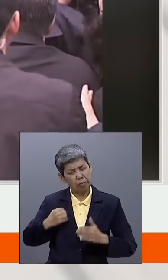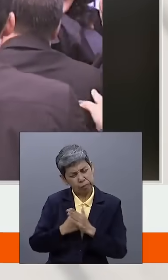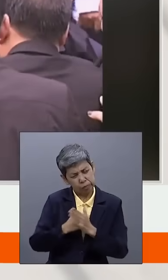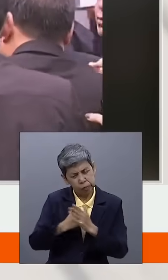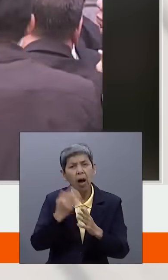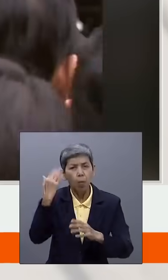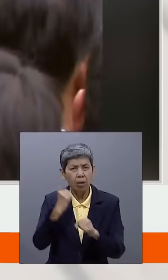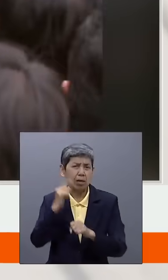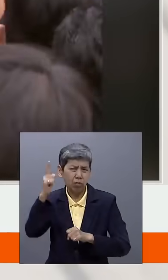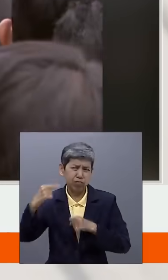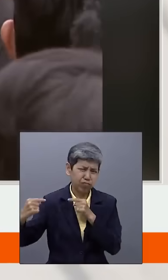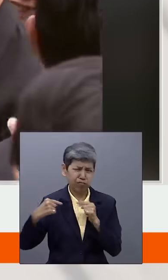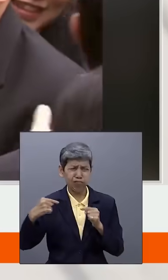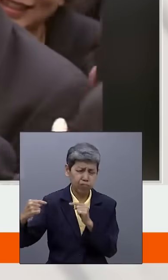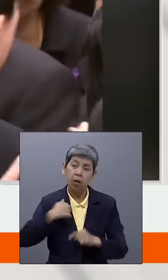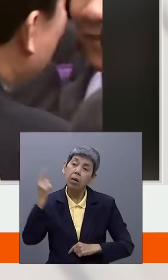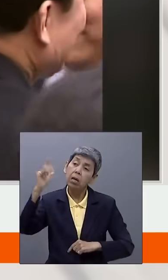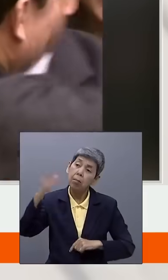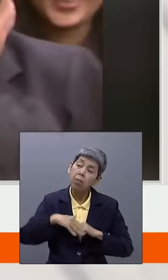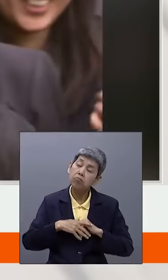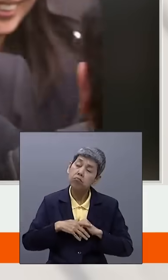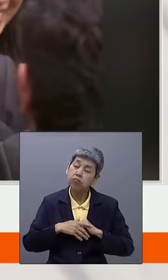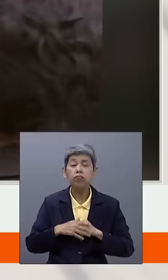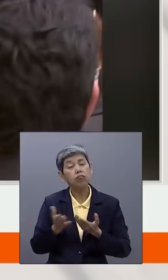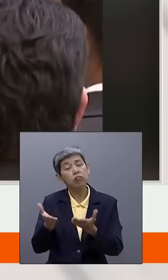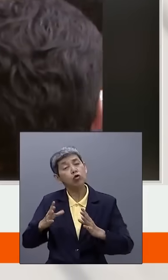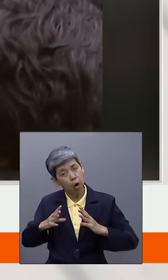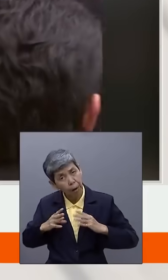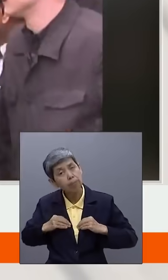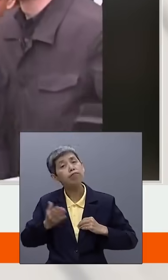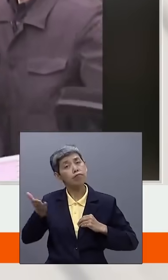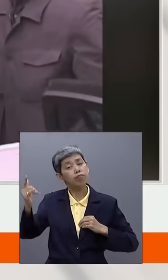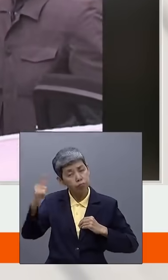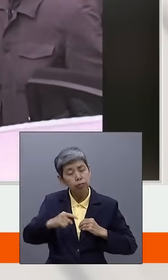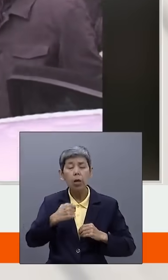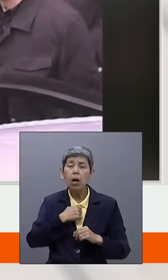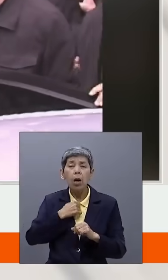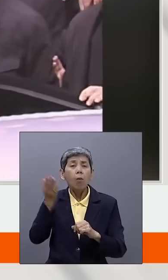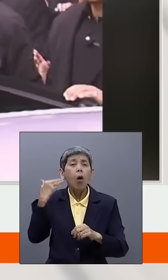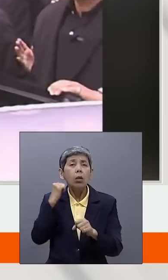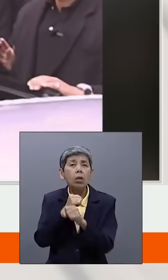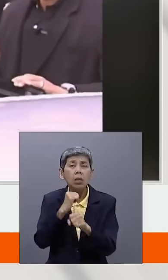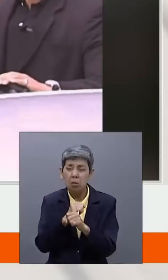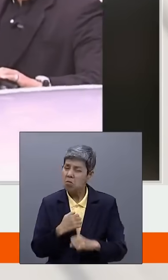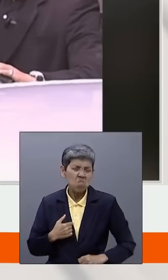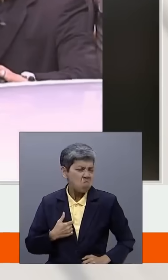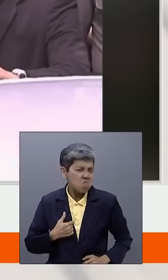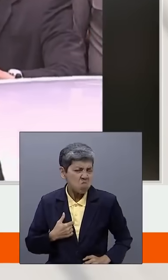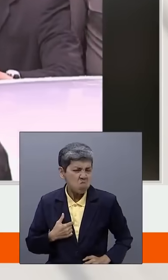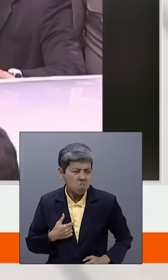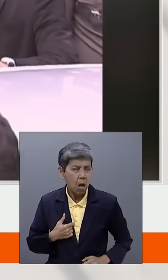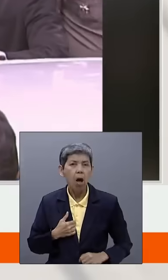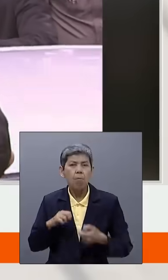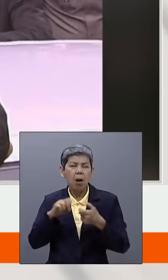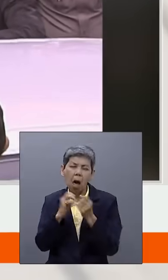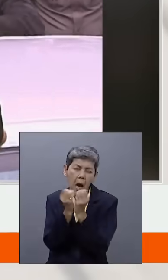ายกทักษิณคุณทักษิณมาเนี่ยนะครับในถึงจุดหนึ่งผมก็ทบทวนผมก็สรุปบทเรียนอะไรที่มันหัวชนฝาอะไรที่มันทำให้บ้าน